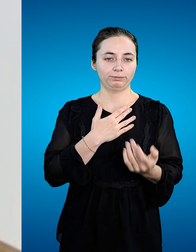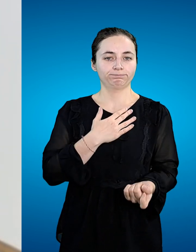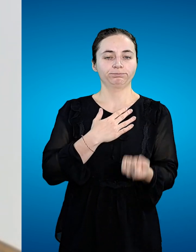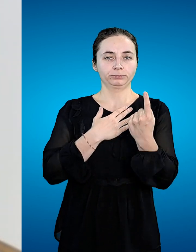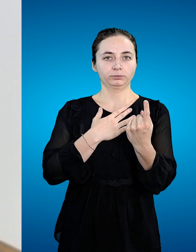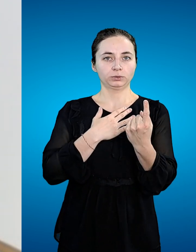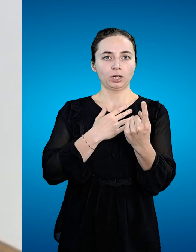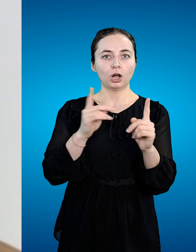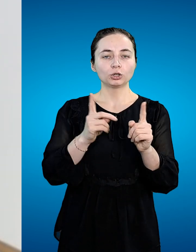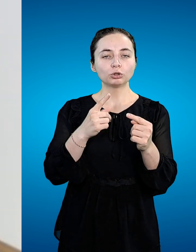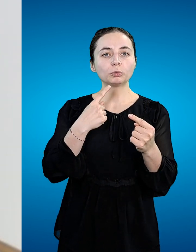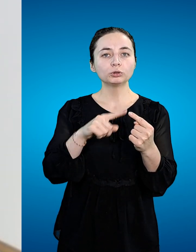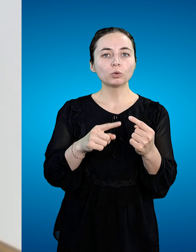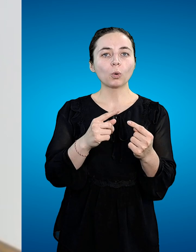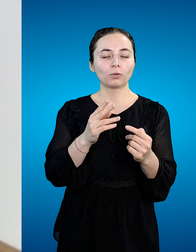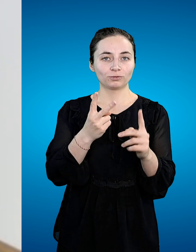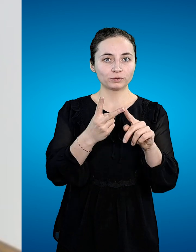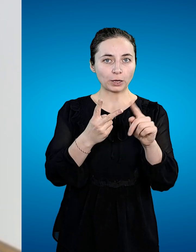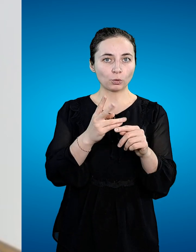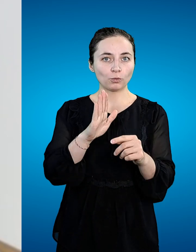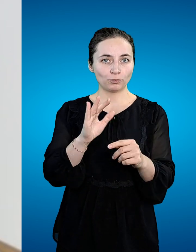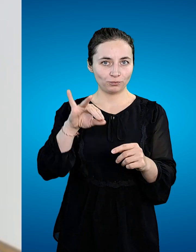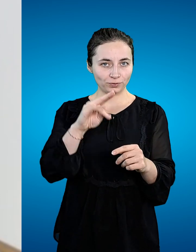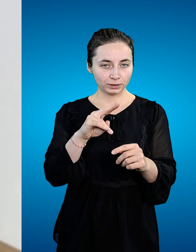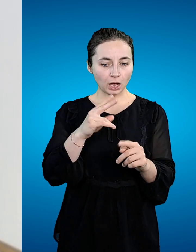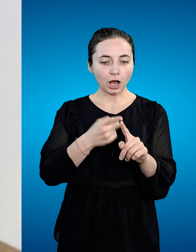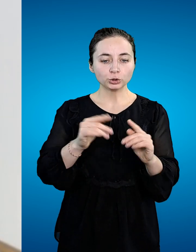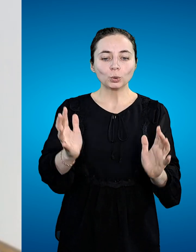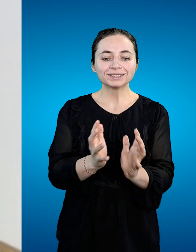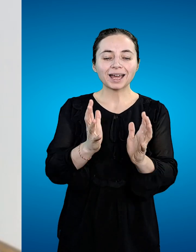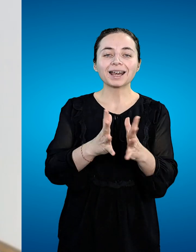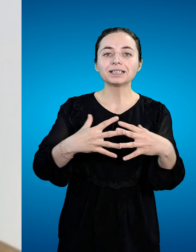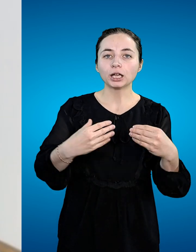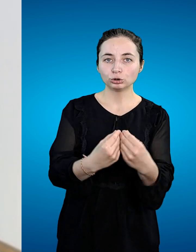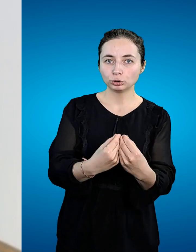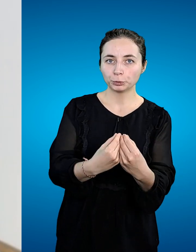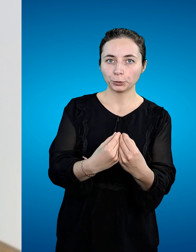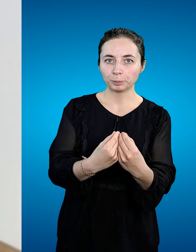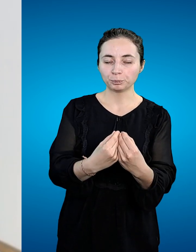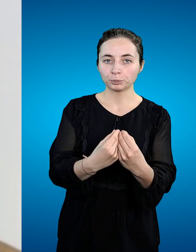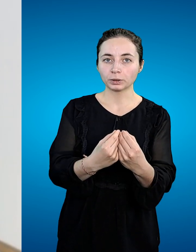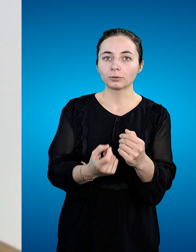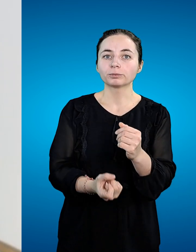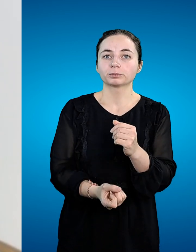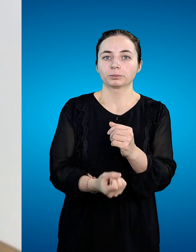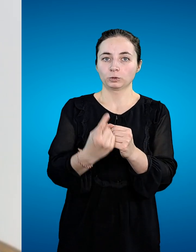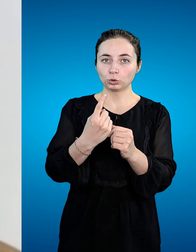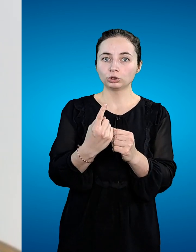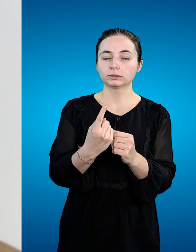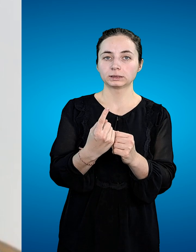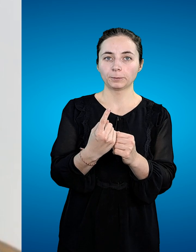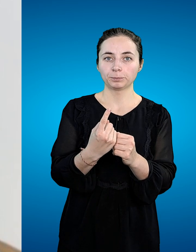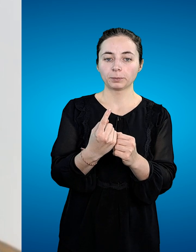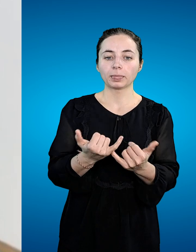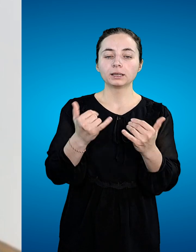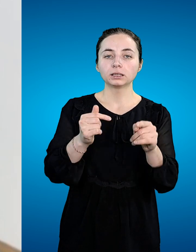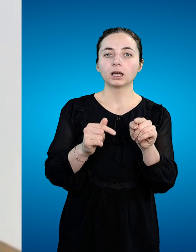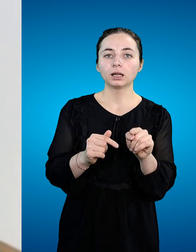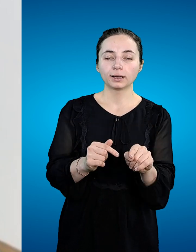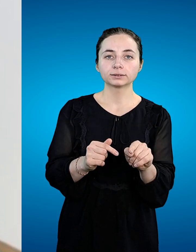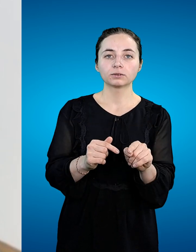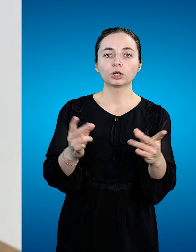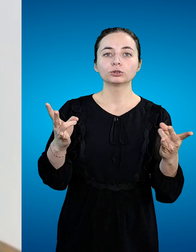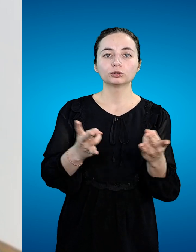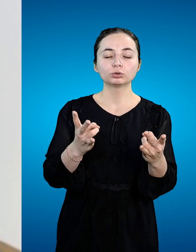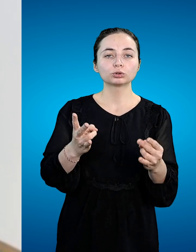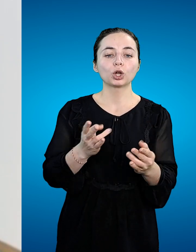включился. То есть, чтобы вот другой вид любви, второй, который сохраняет семью, включился, для